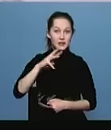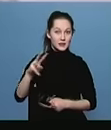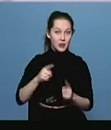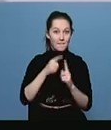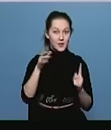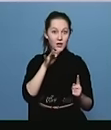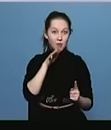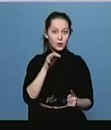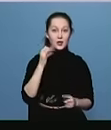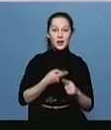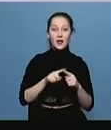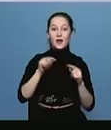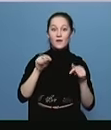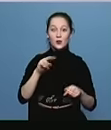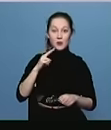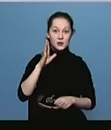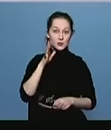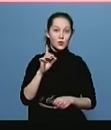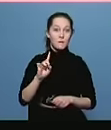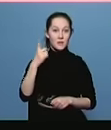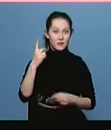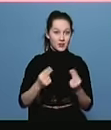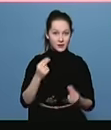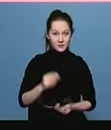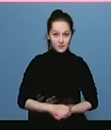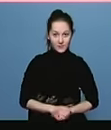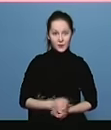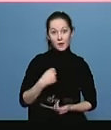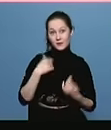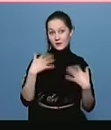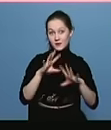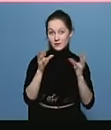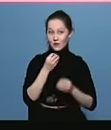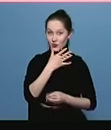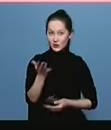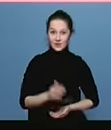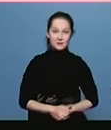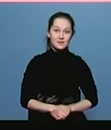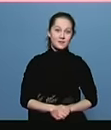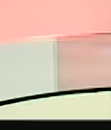пятницу пройдут первые индивидуальные гонки. И у меня на этом все. До встречи.